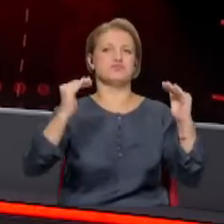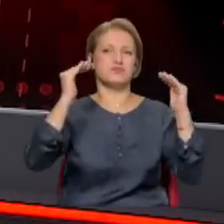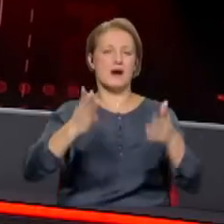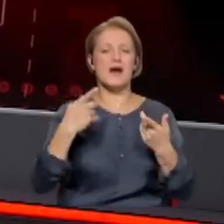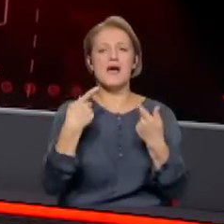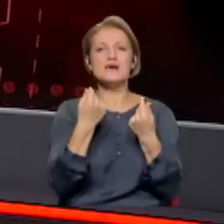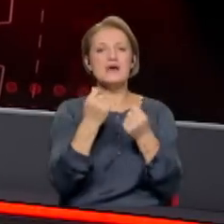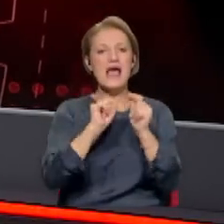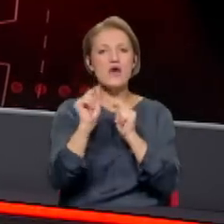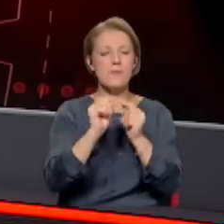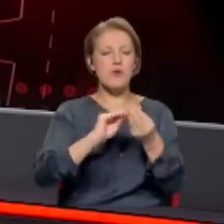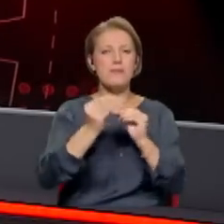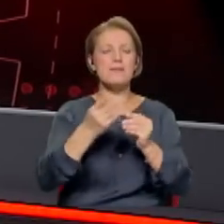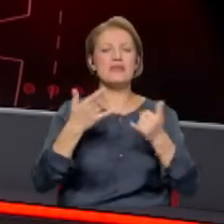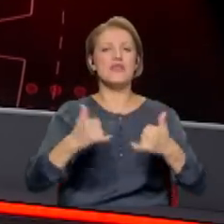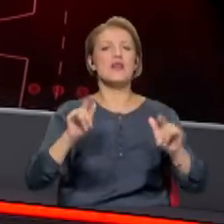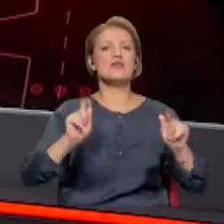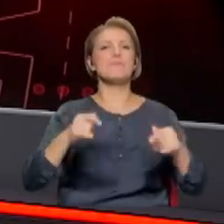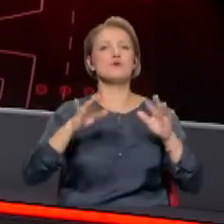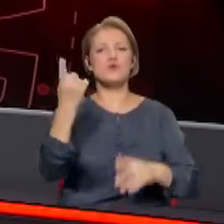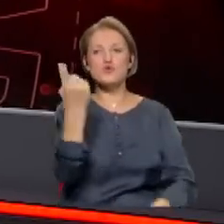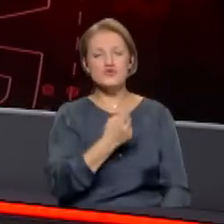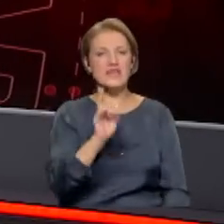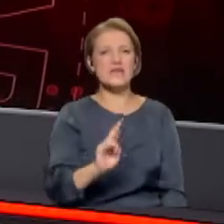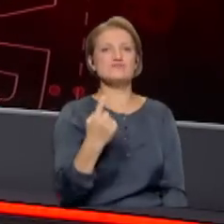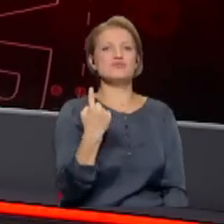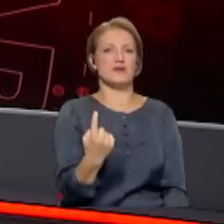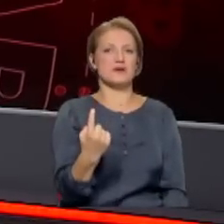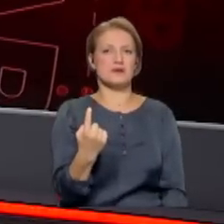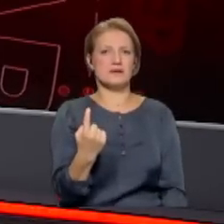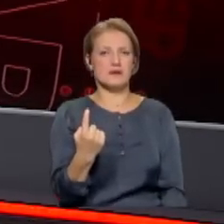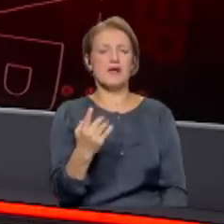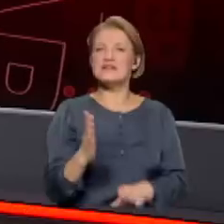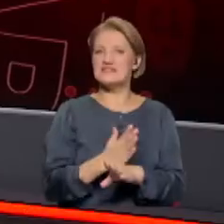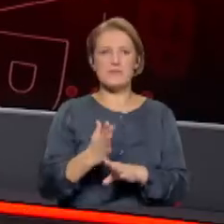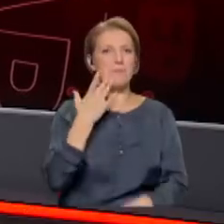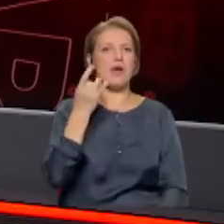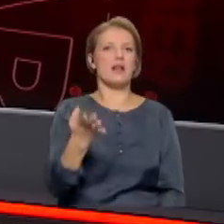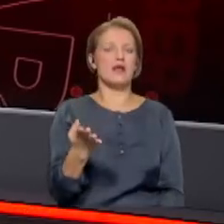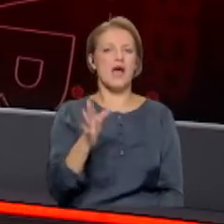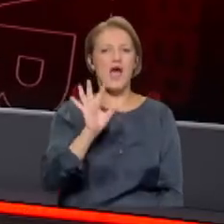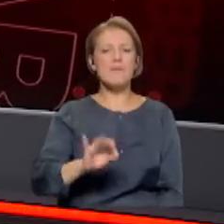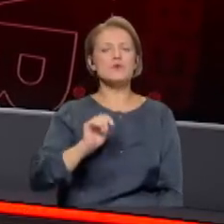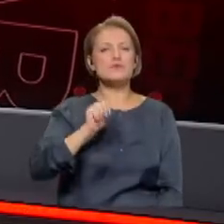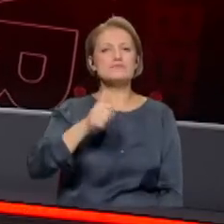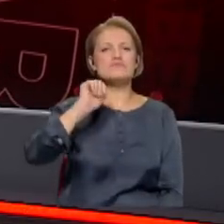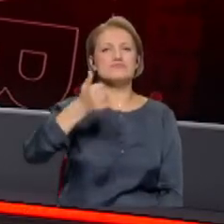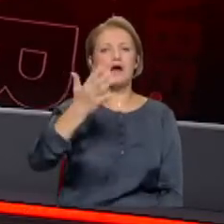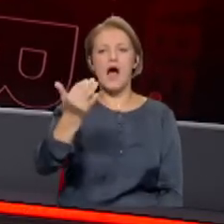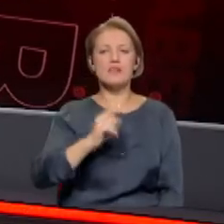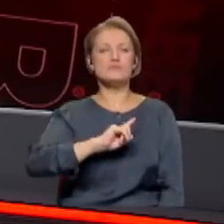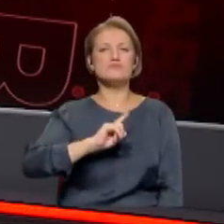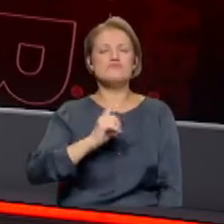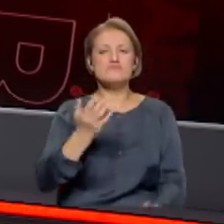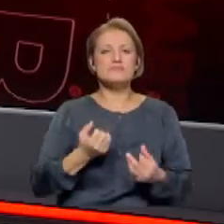el vermediği için tatil yapmıyorum diyenlerin oranı %71. Nedeni belli. Hem günden güne düşen alım